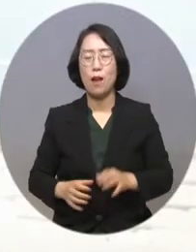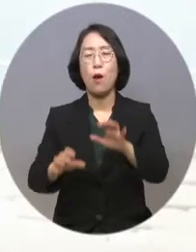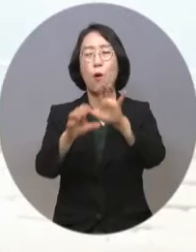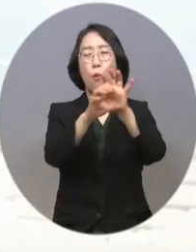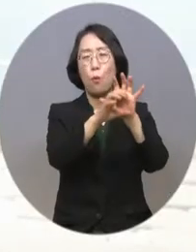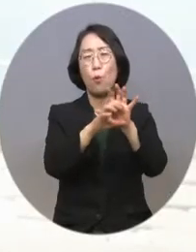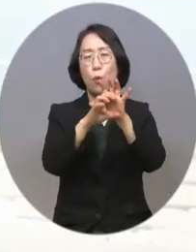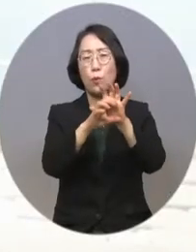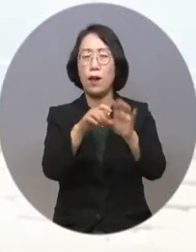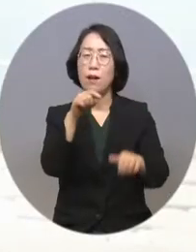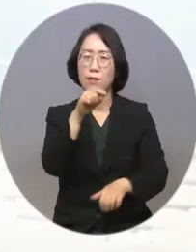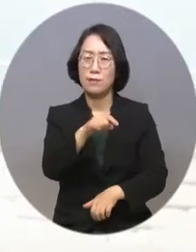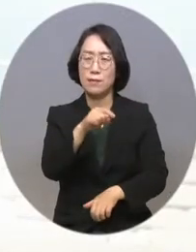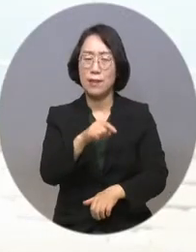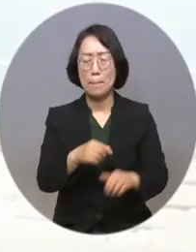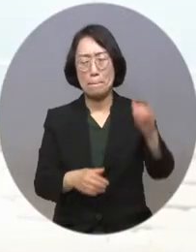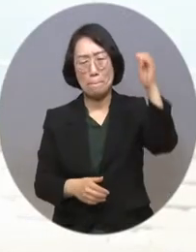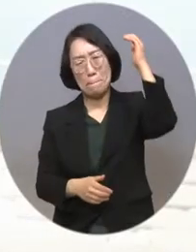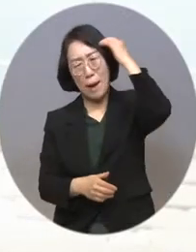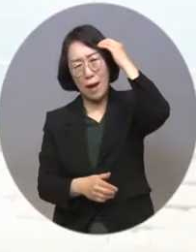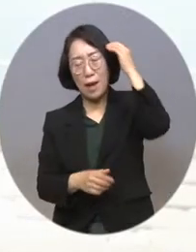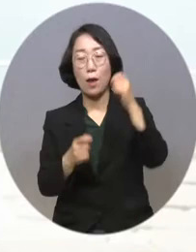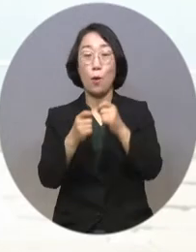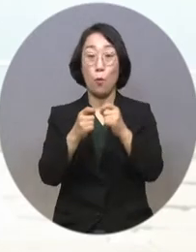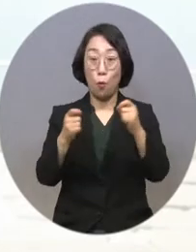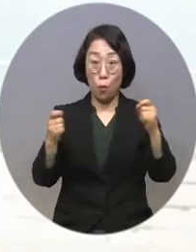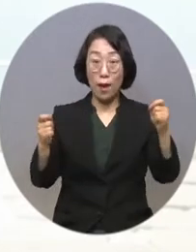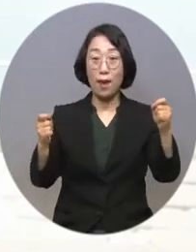코로나라는 대형 장벽이 길어짐으로 해서